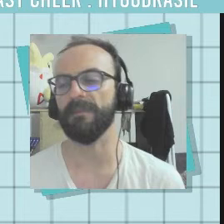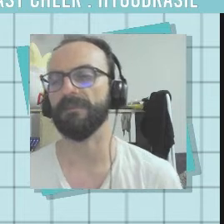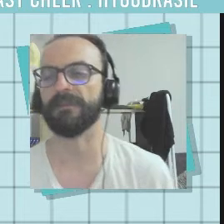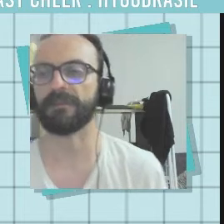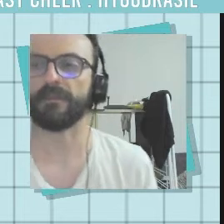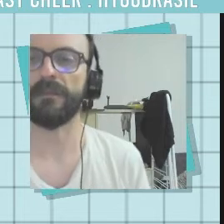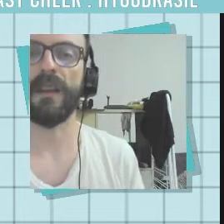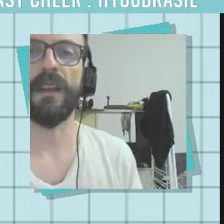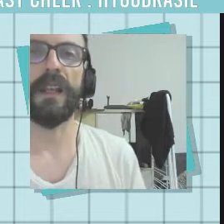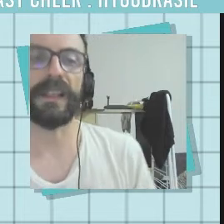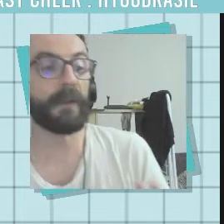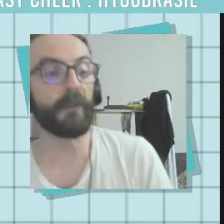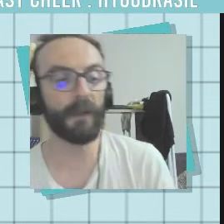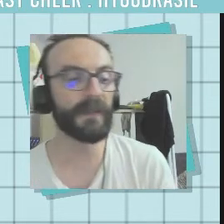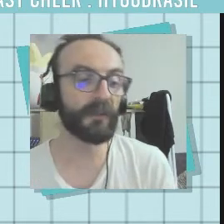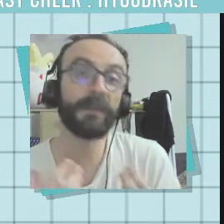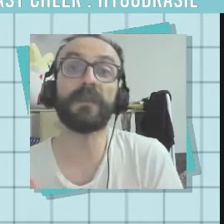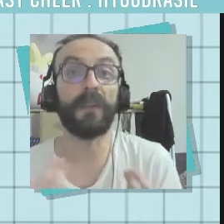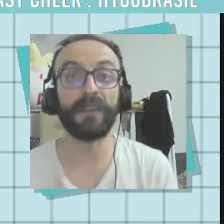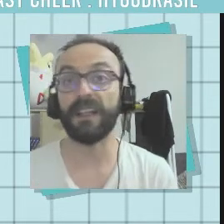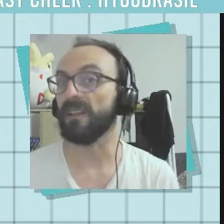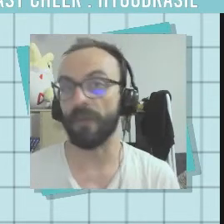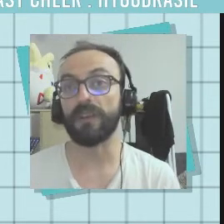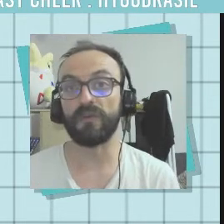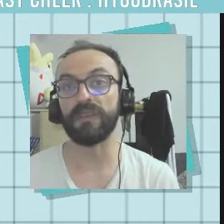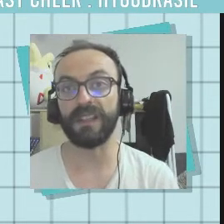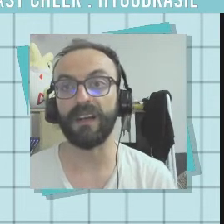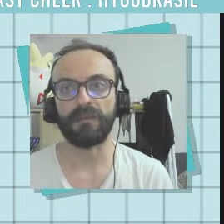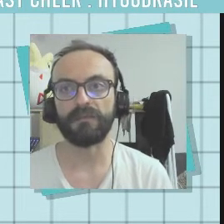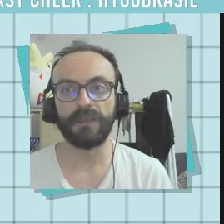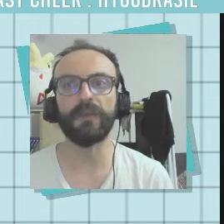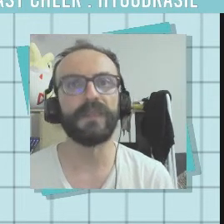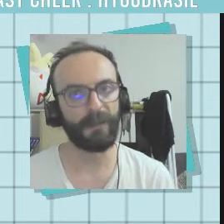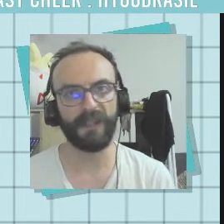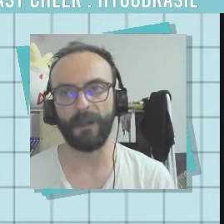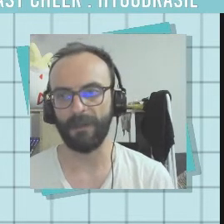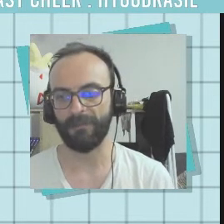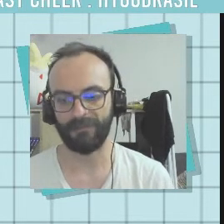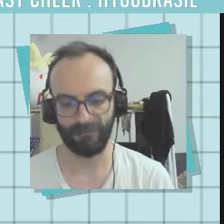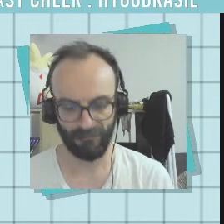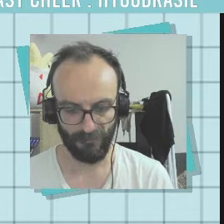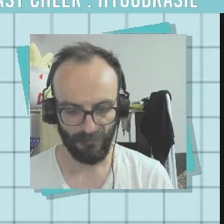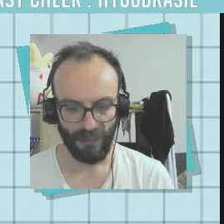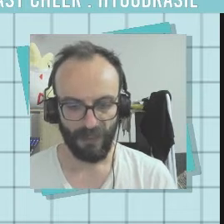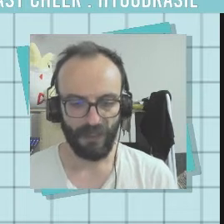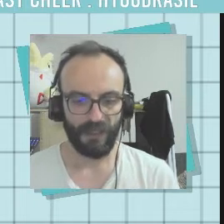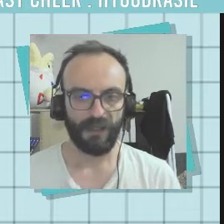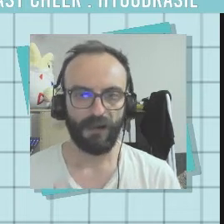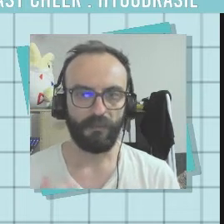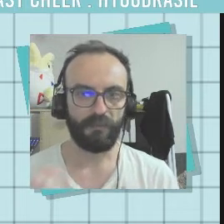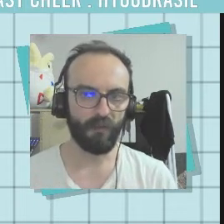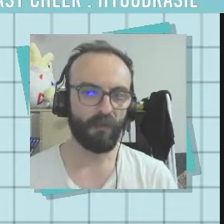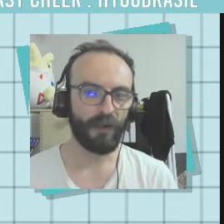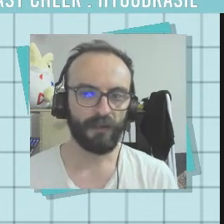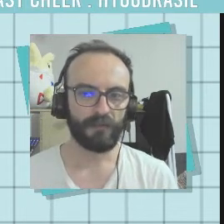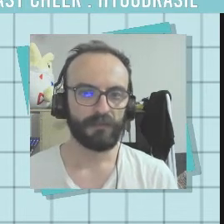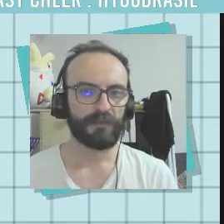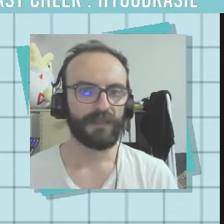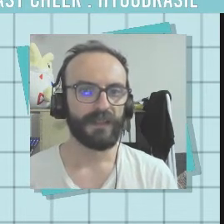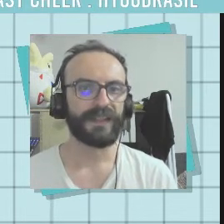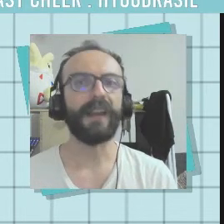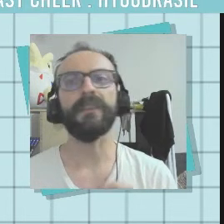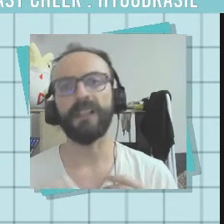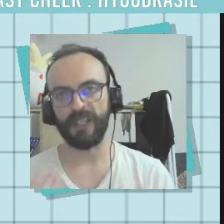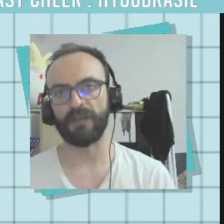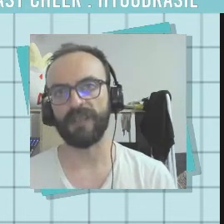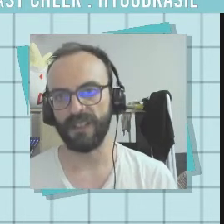épeler. Et ça, le problème, c'est que même si on l'entraîne, il y aura toujours des cas où ça marchera pas. Pour moi,